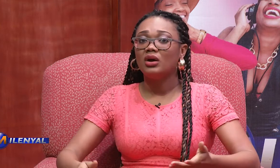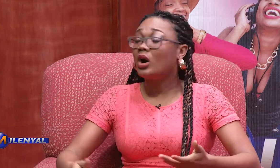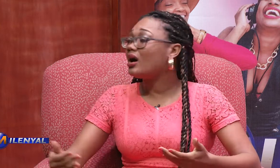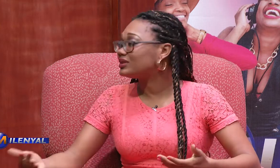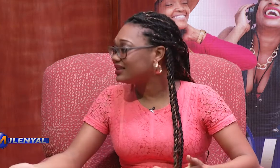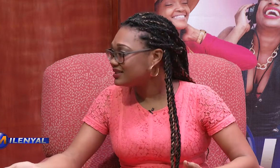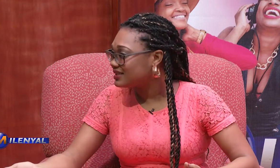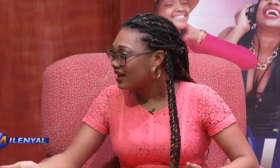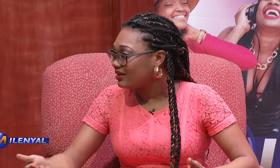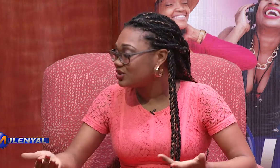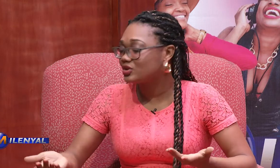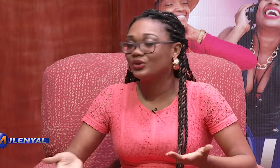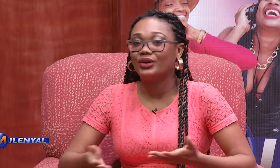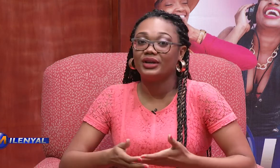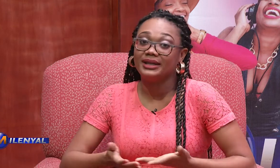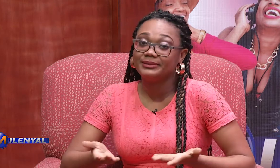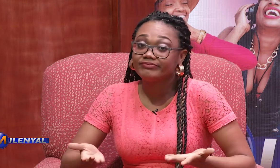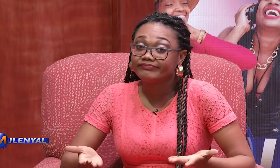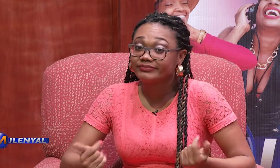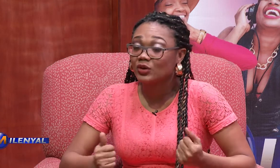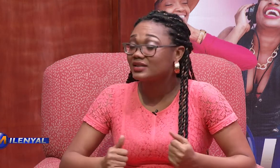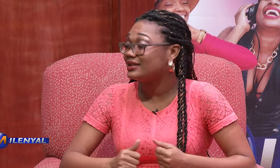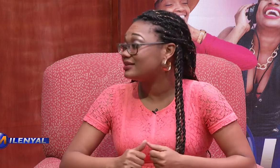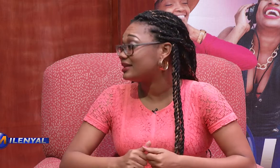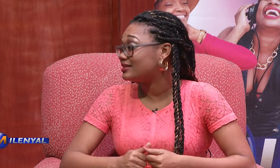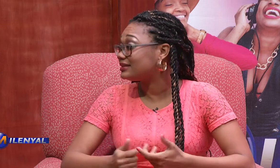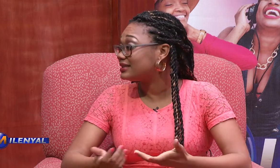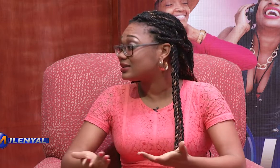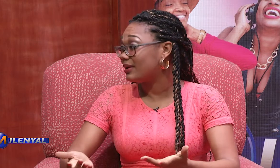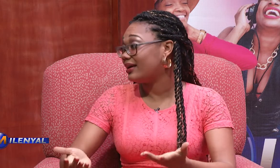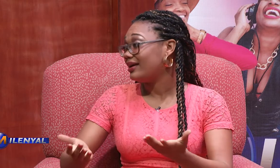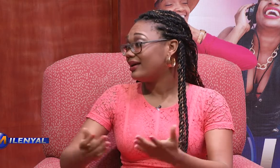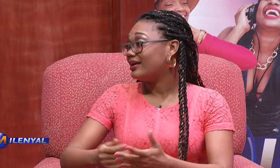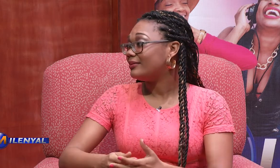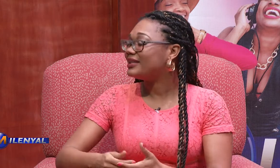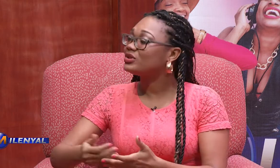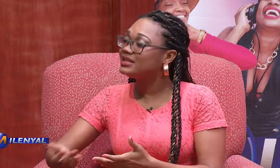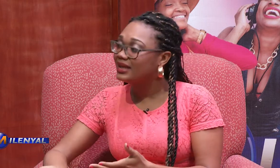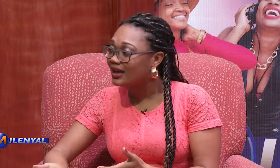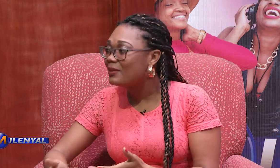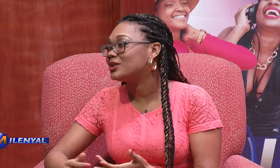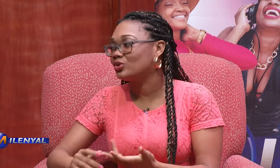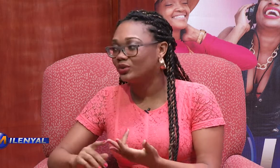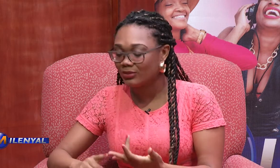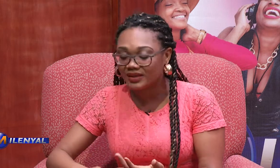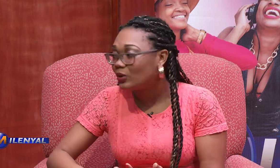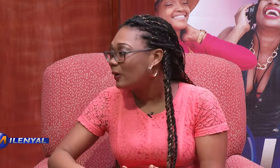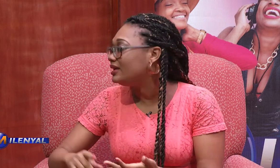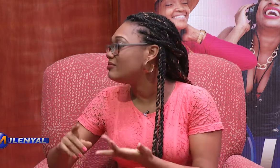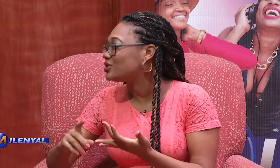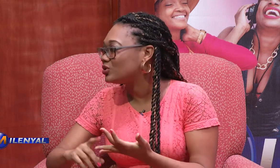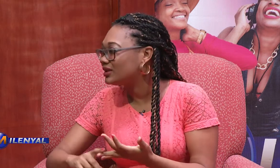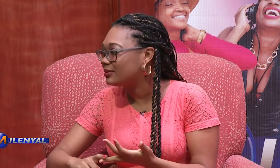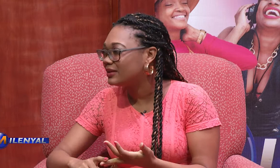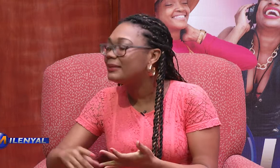coup, leur rencontrer artiste ça, c'est juste donc que et donc c'est triste mais m'ai déjà un ticket même pas de jeune côté pour me